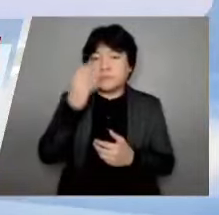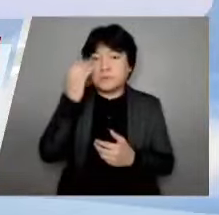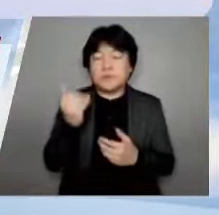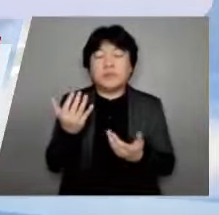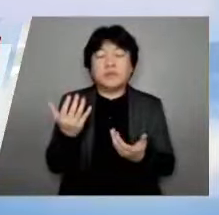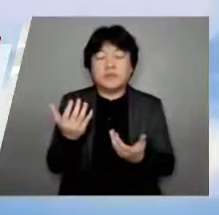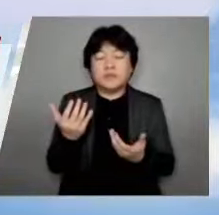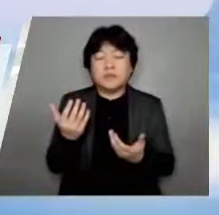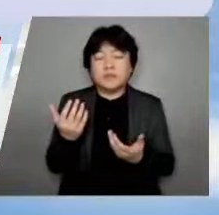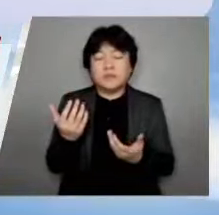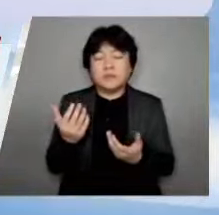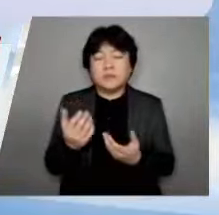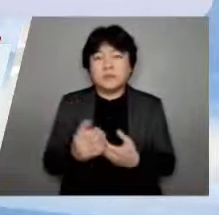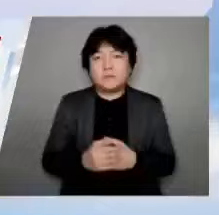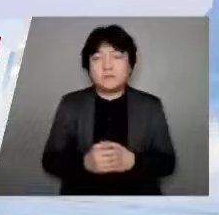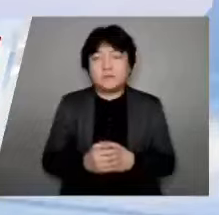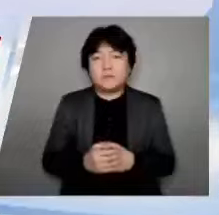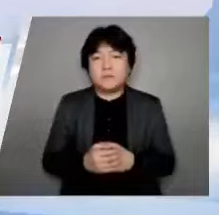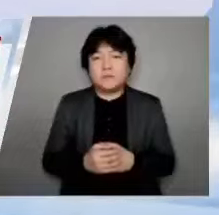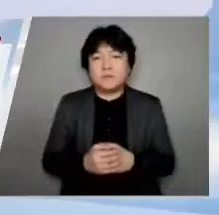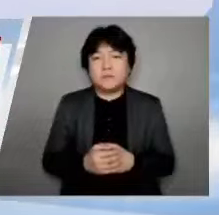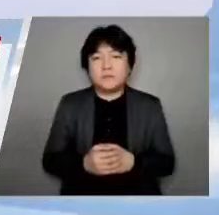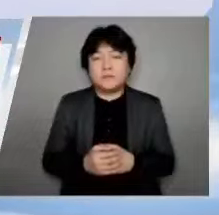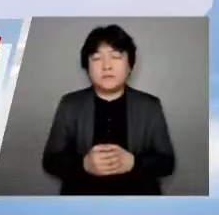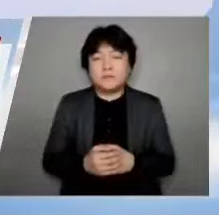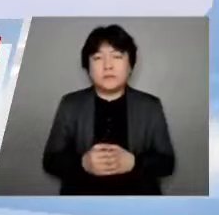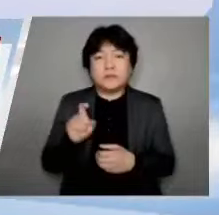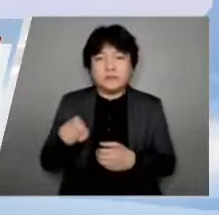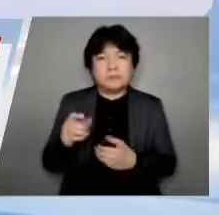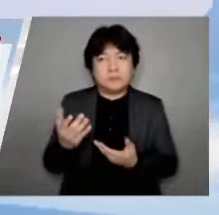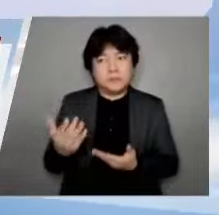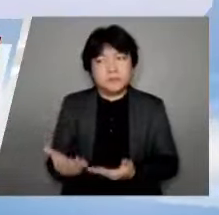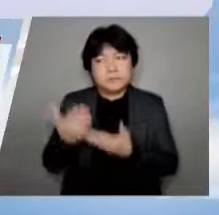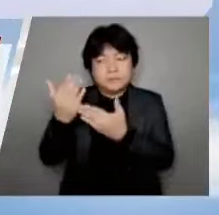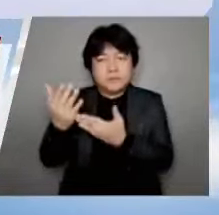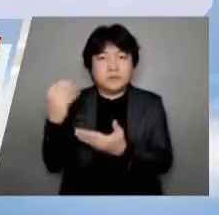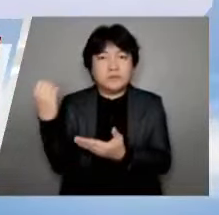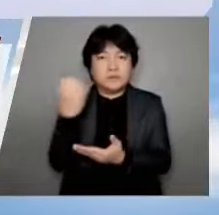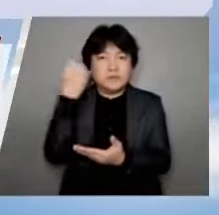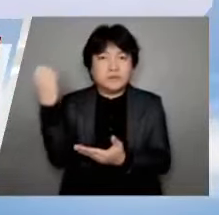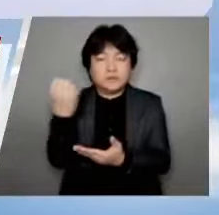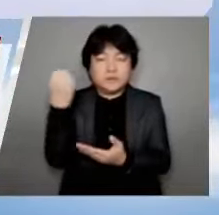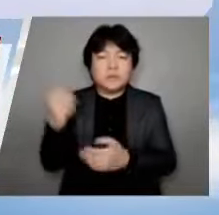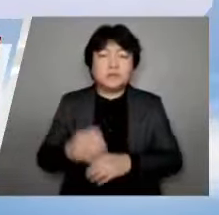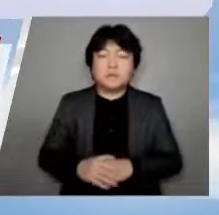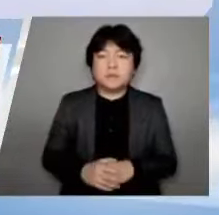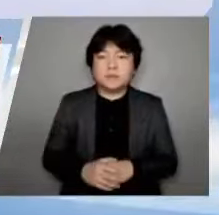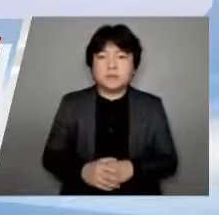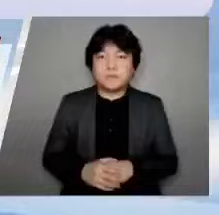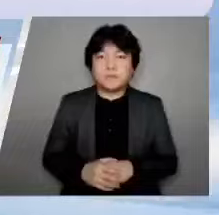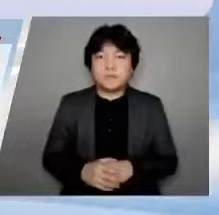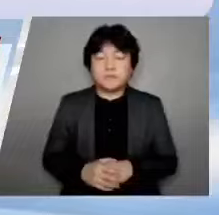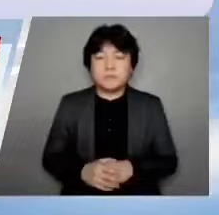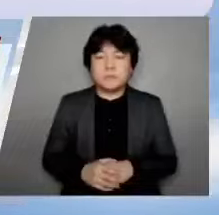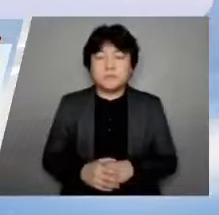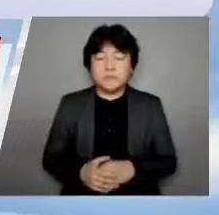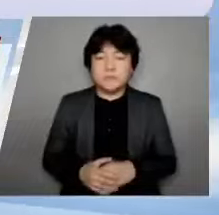na isailalim din po sa state of calamity. Pero hintayin po natin yung decision